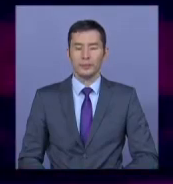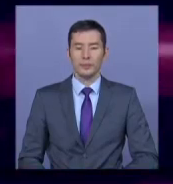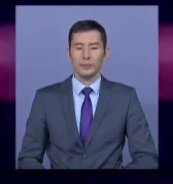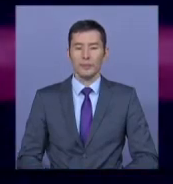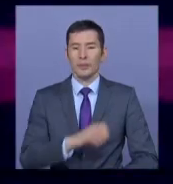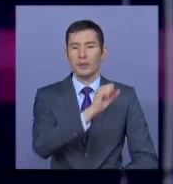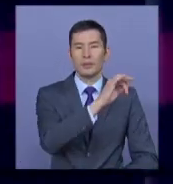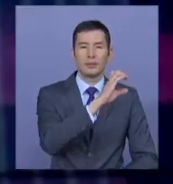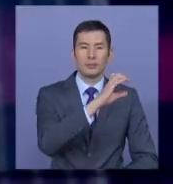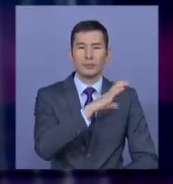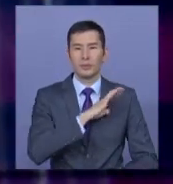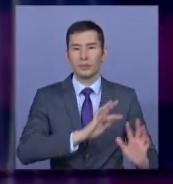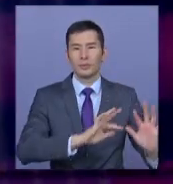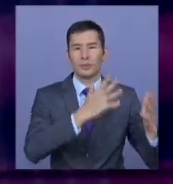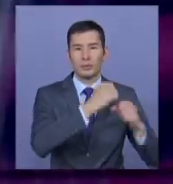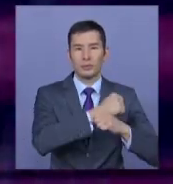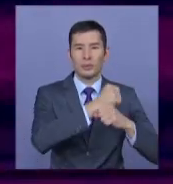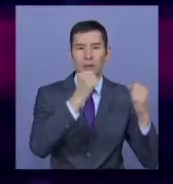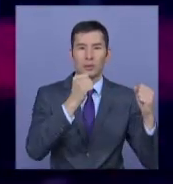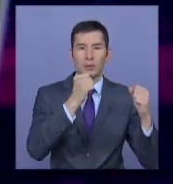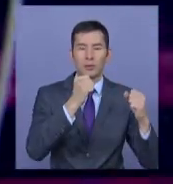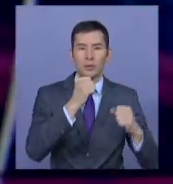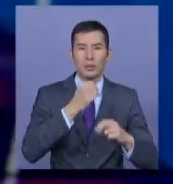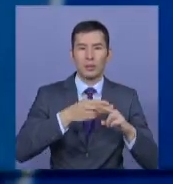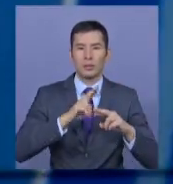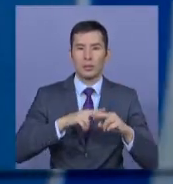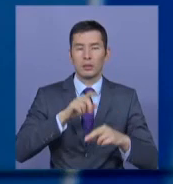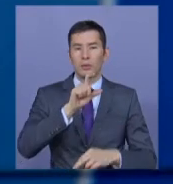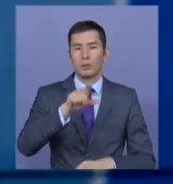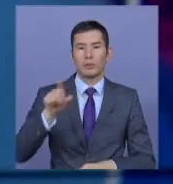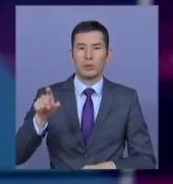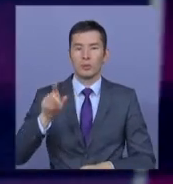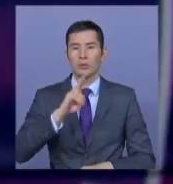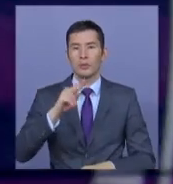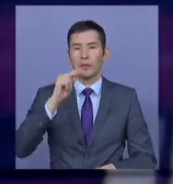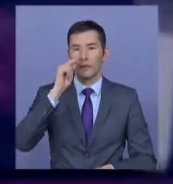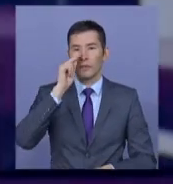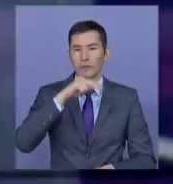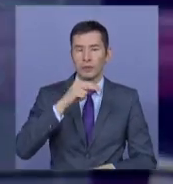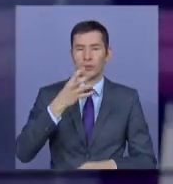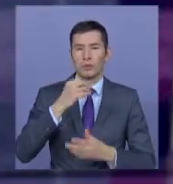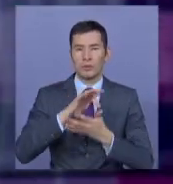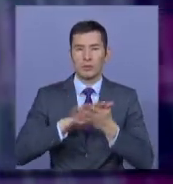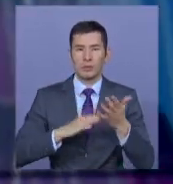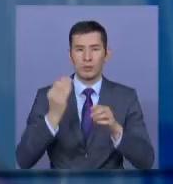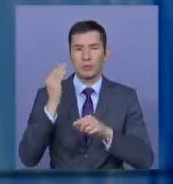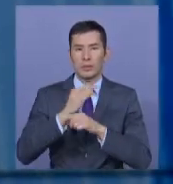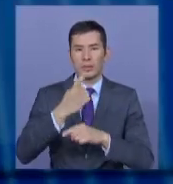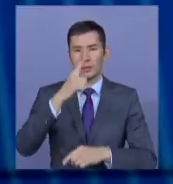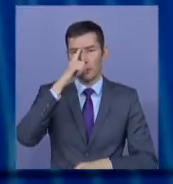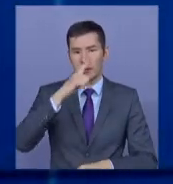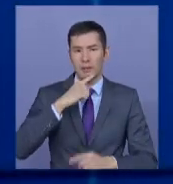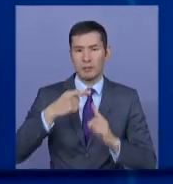Арыста болған жарылысқа кінәлі күдіктілерді қамауда ұстау мерзімі тағы бір айға ұзартылды. Облыстық соттың мәліметінше істі